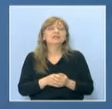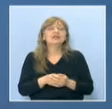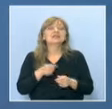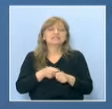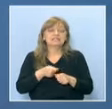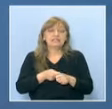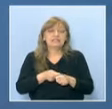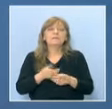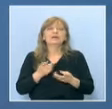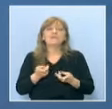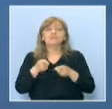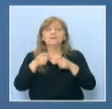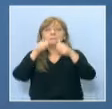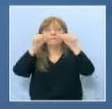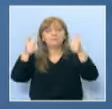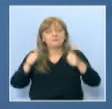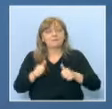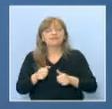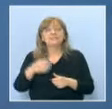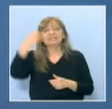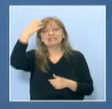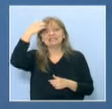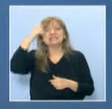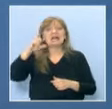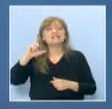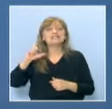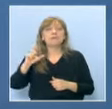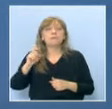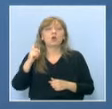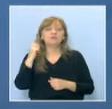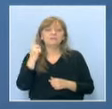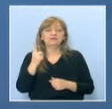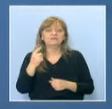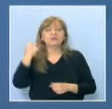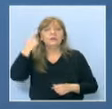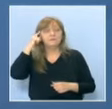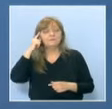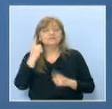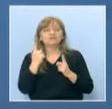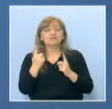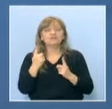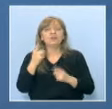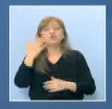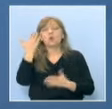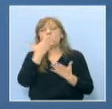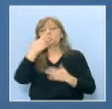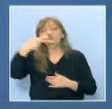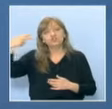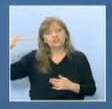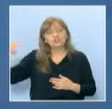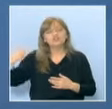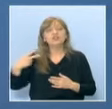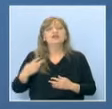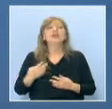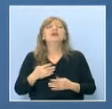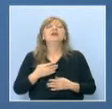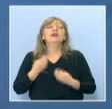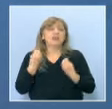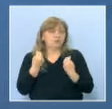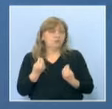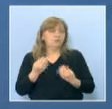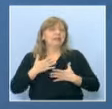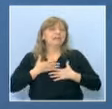направата на барелев на Цар Симеон I, защото мисля, че в едно училище винаги и даже е много добре да има едно